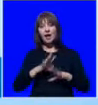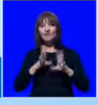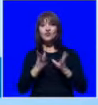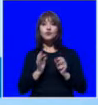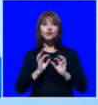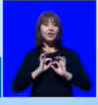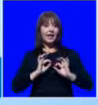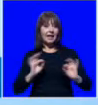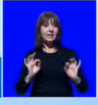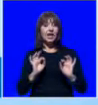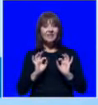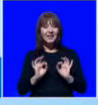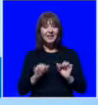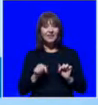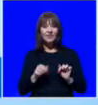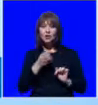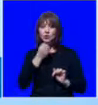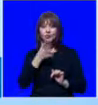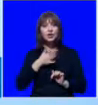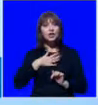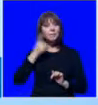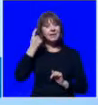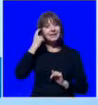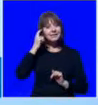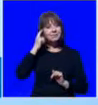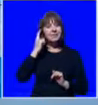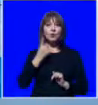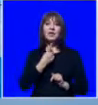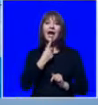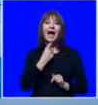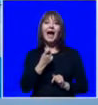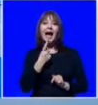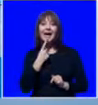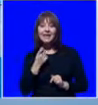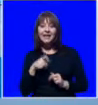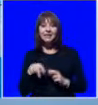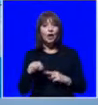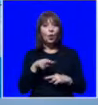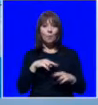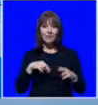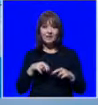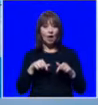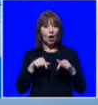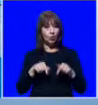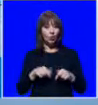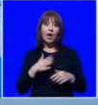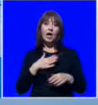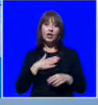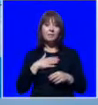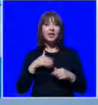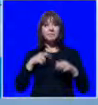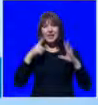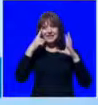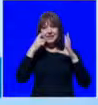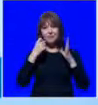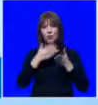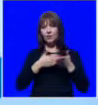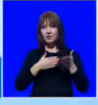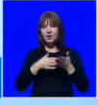Имайте предвид, че точно в такива случаи има смисъл от анкетни комисии. Има други случаи, в които няма смисъл, но тук, където има снимков материал,